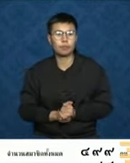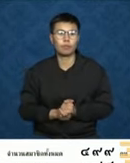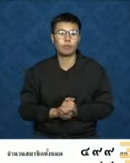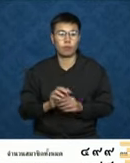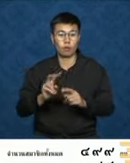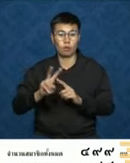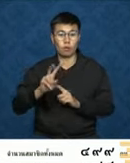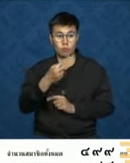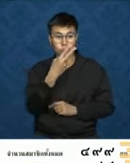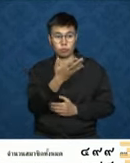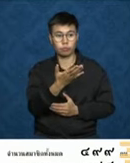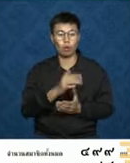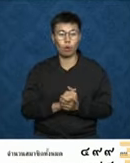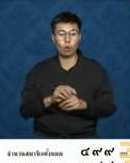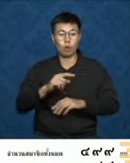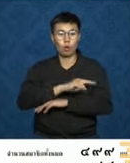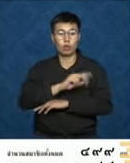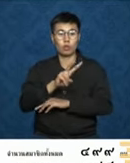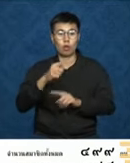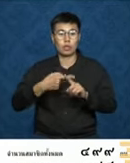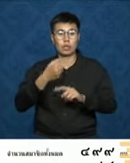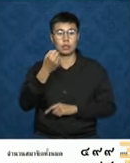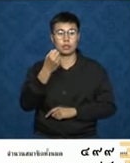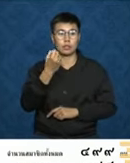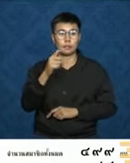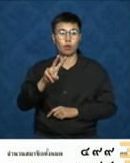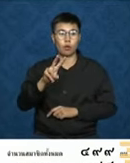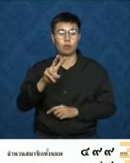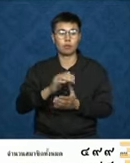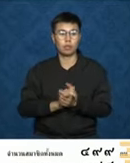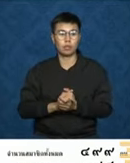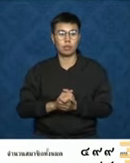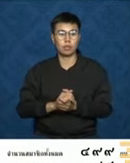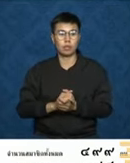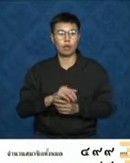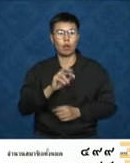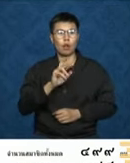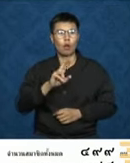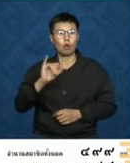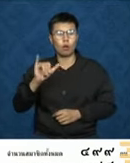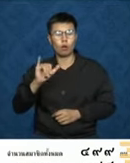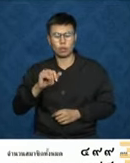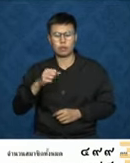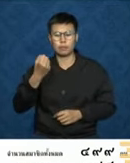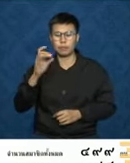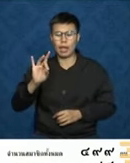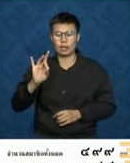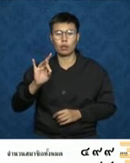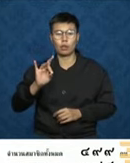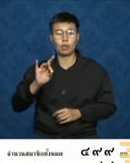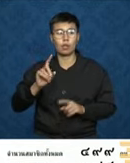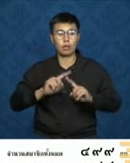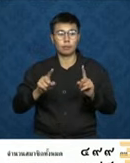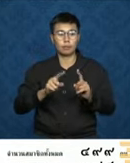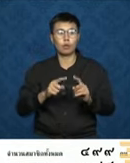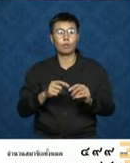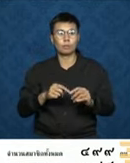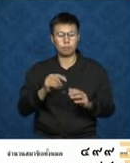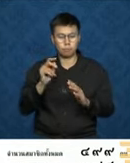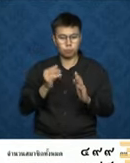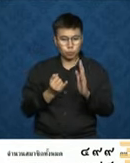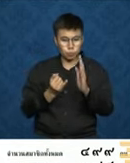วันที่ 2ธันวาคมมีผู้ขับรถแอปพลิเคชันร 18ซึ่งเป็นรถรับจ้างที่ถูกกฎหมายแต่ไม่ถูกใจคิวรรับจ้างเจ้า